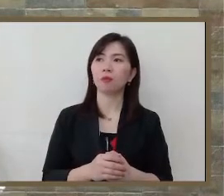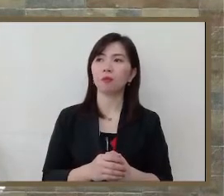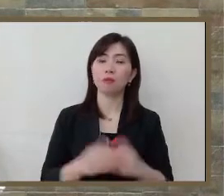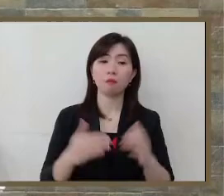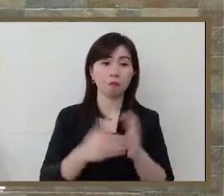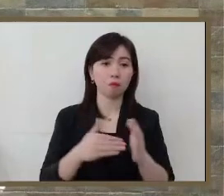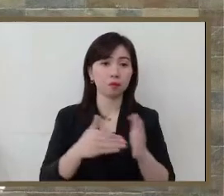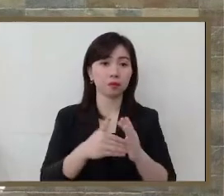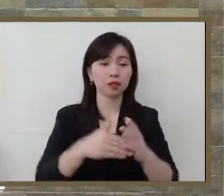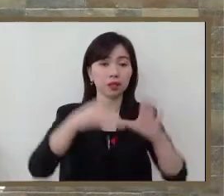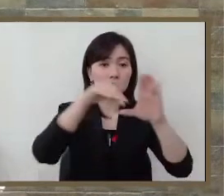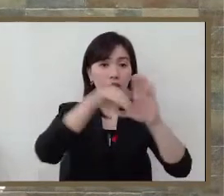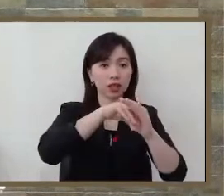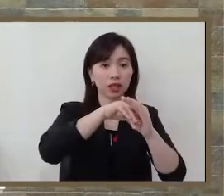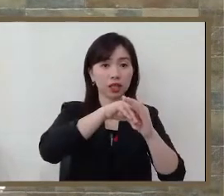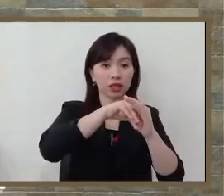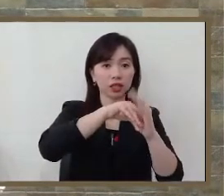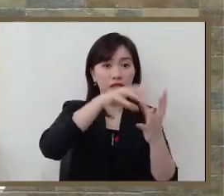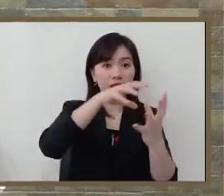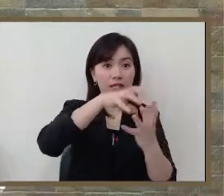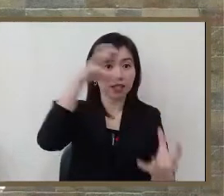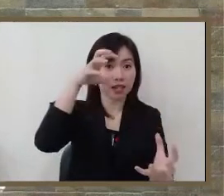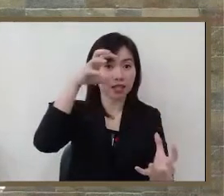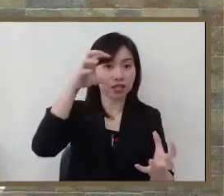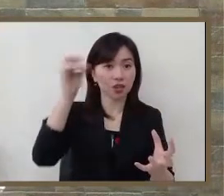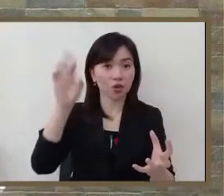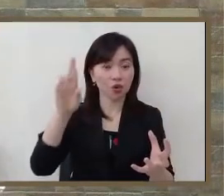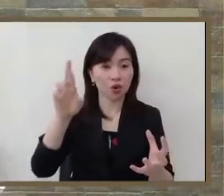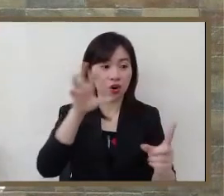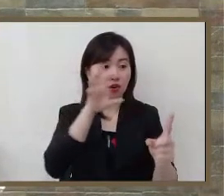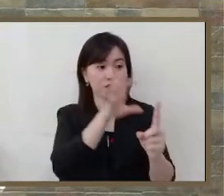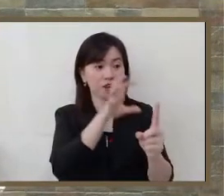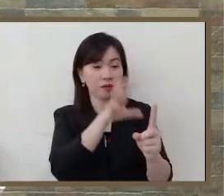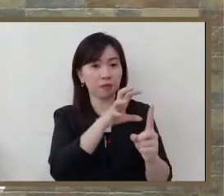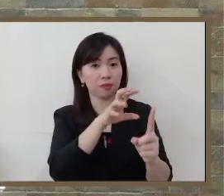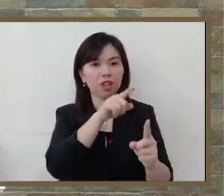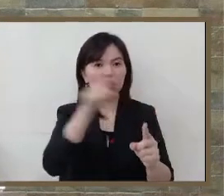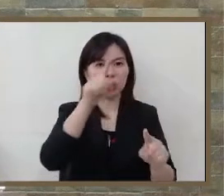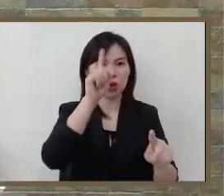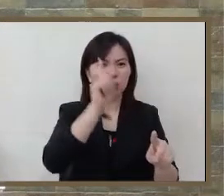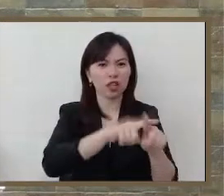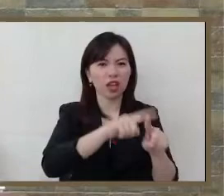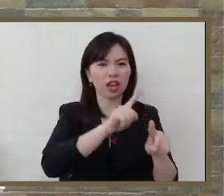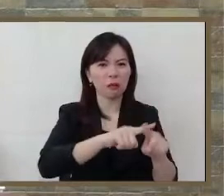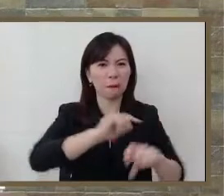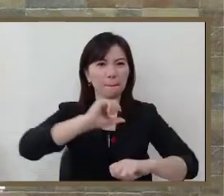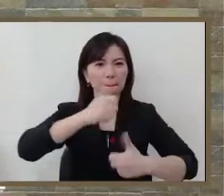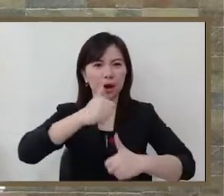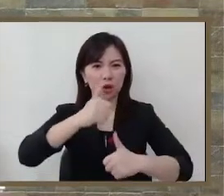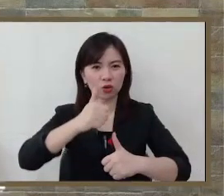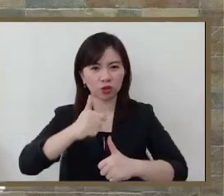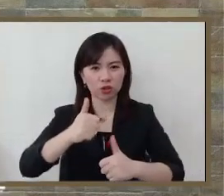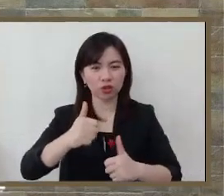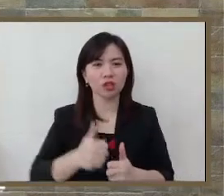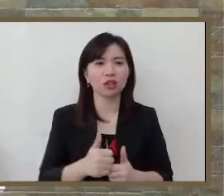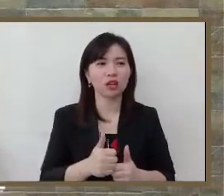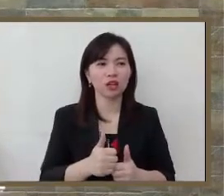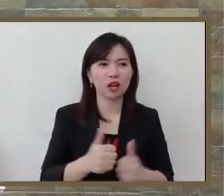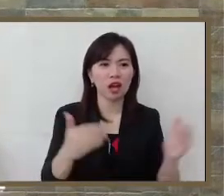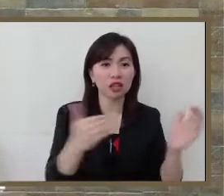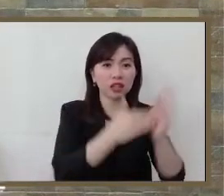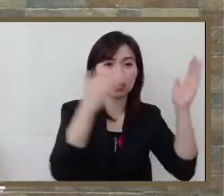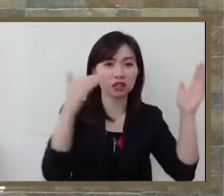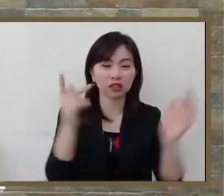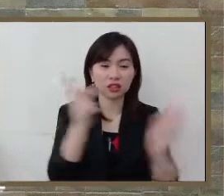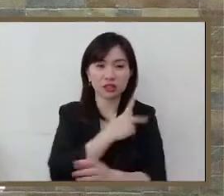comes to riches, when it comes to fame, wala kang may pagmamalaki kay King Solomon. Sabi ni King Solomon dito, but